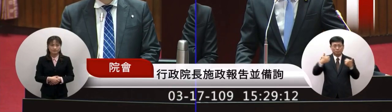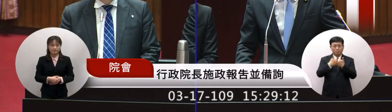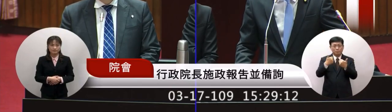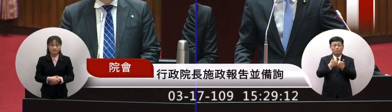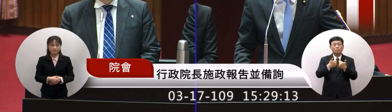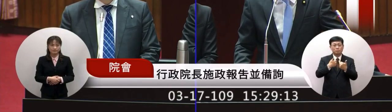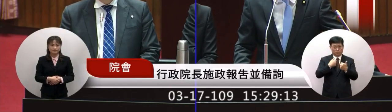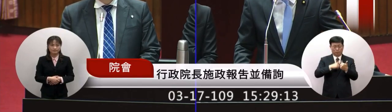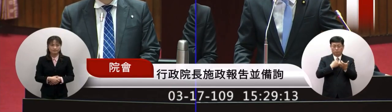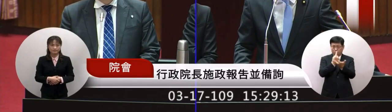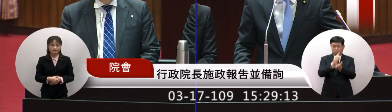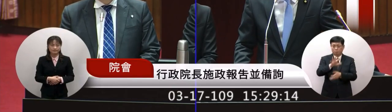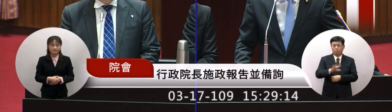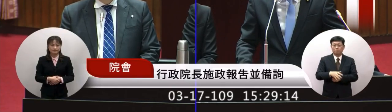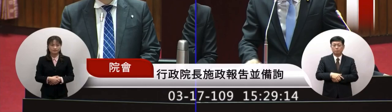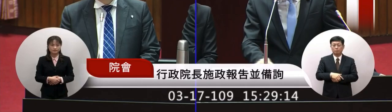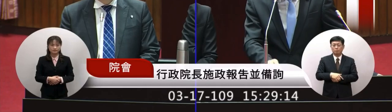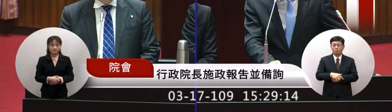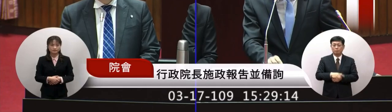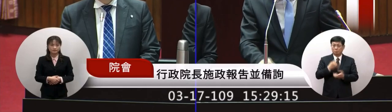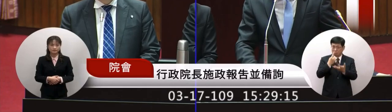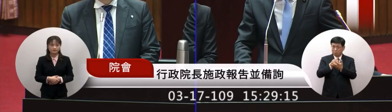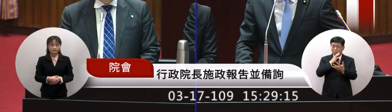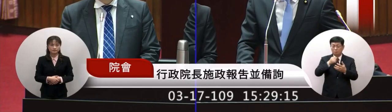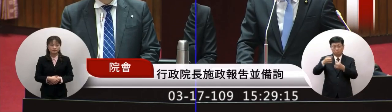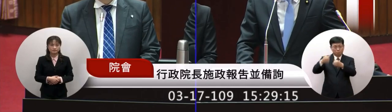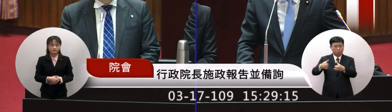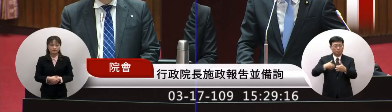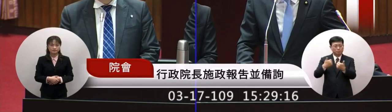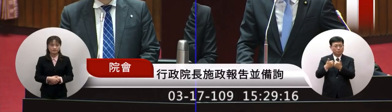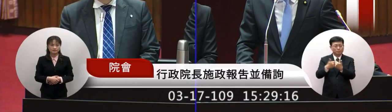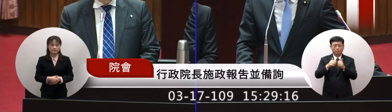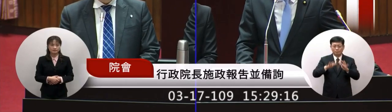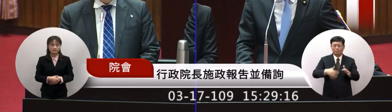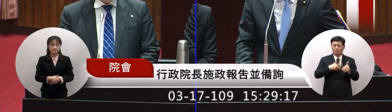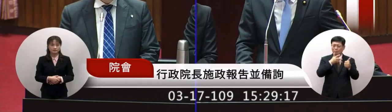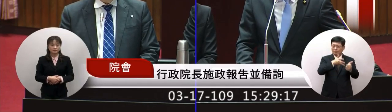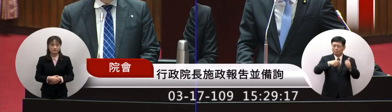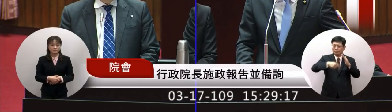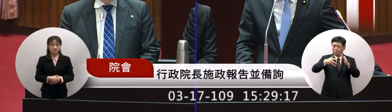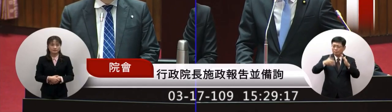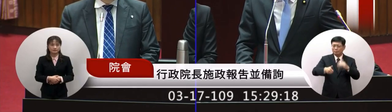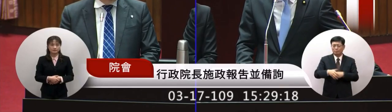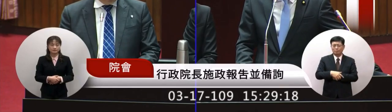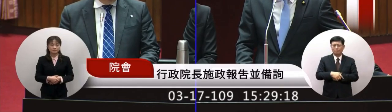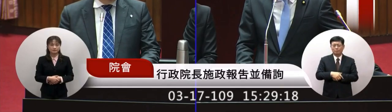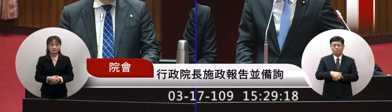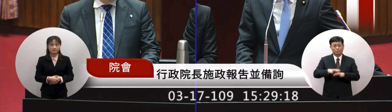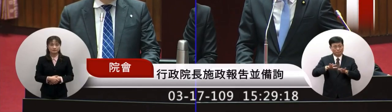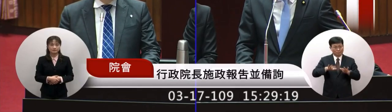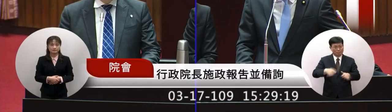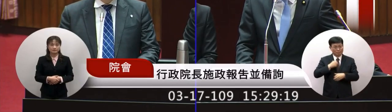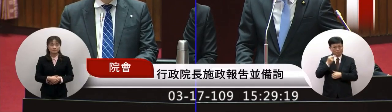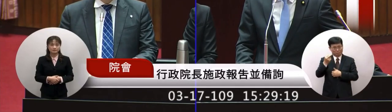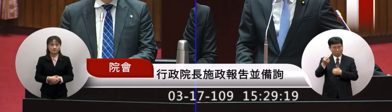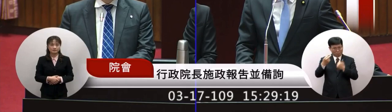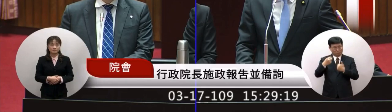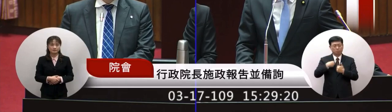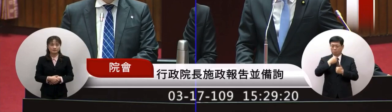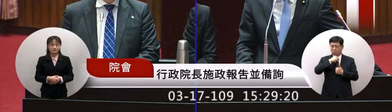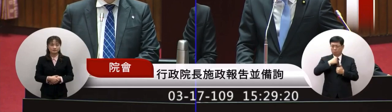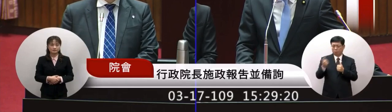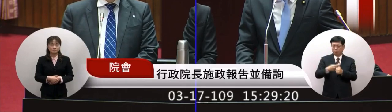候，我们是线上参加人家办的会议。今天要问院长，其实现在看来台湾做得最